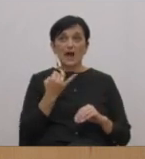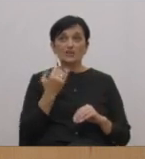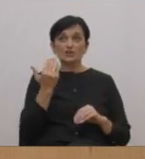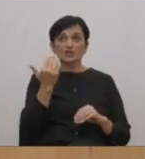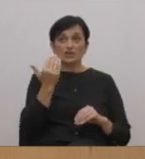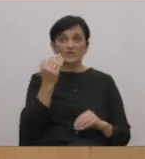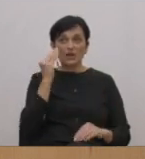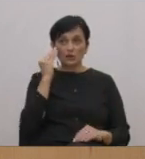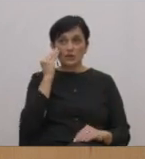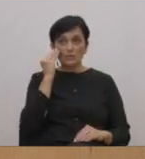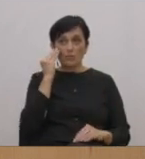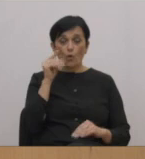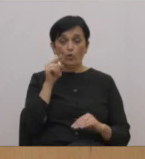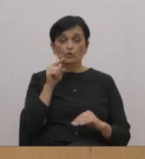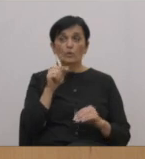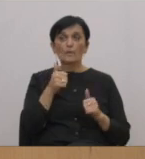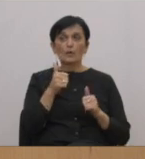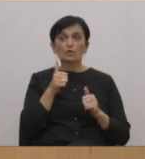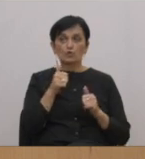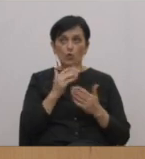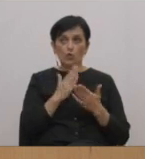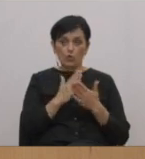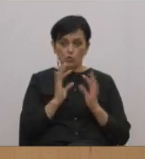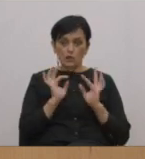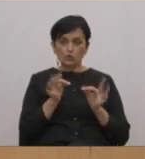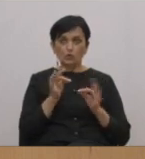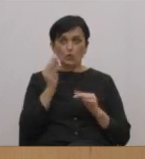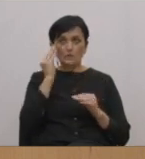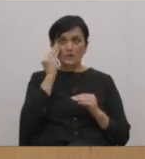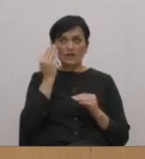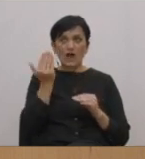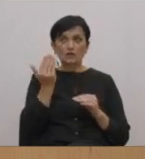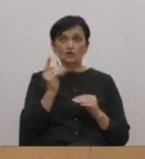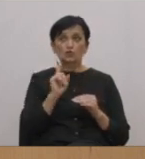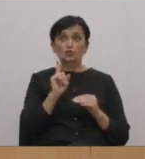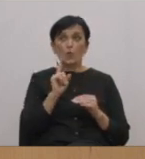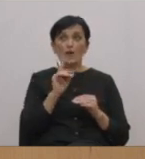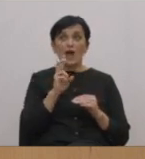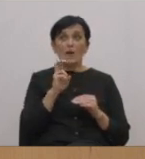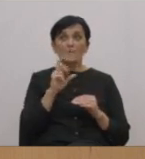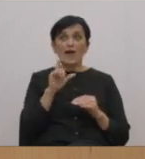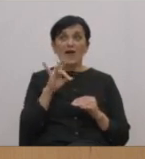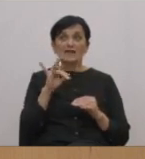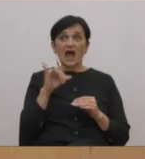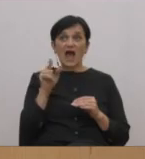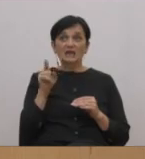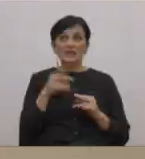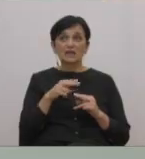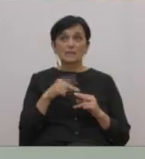cum e poziția maciorii, sramdinat, mizan șeconilat, migaciniat, rom, irak, liberaia, im